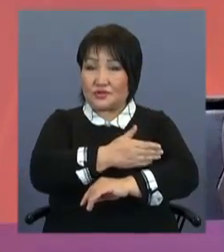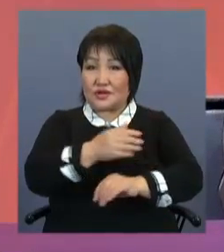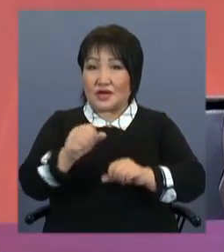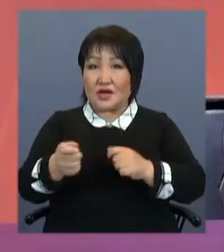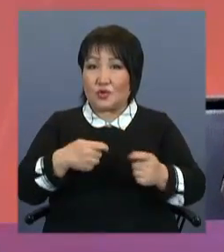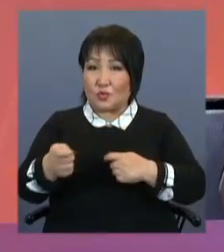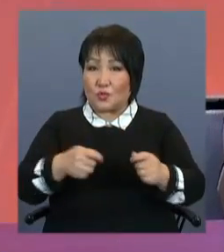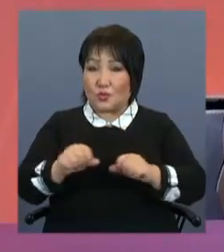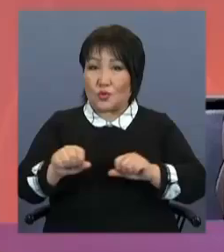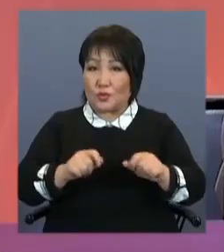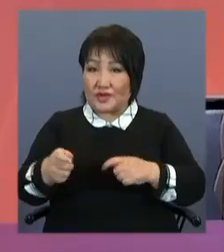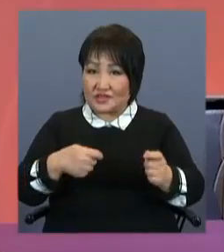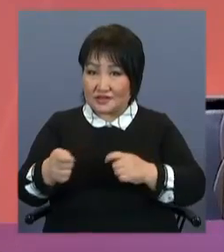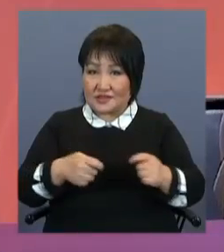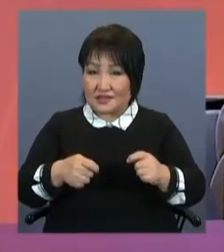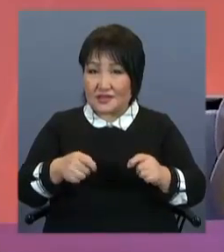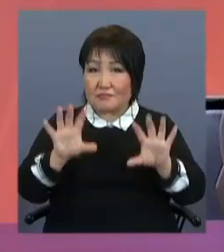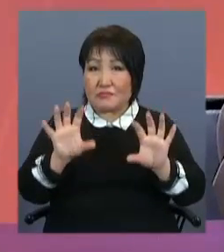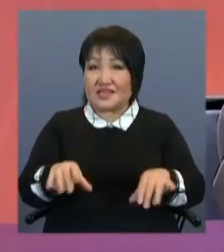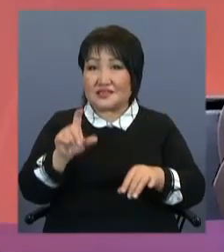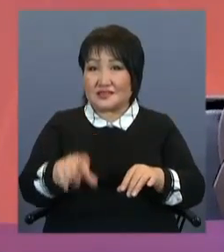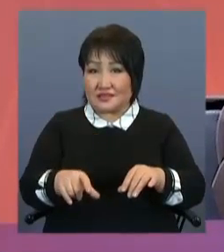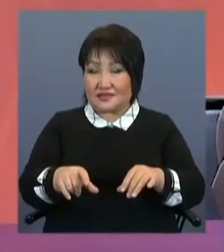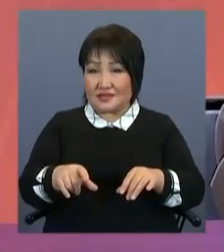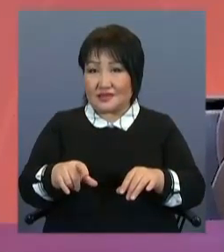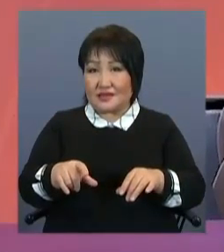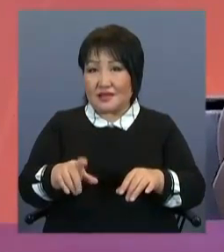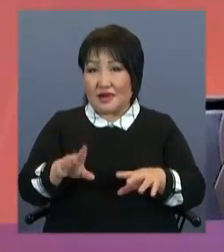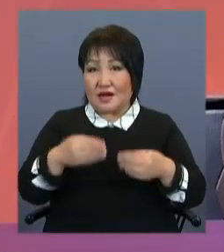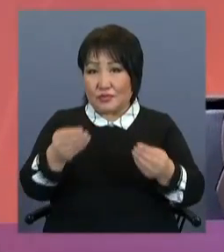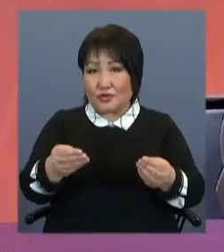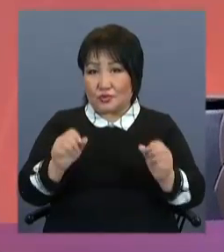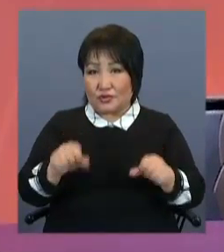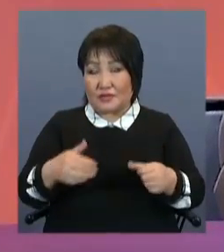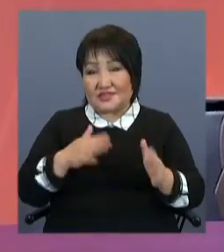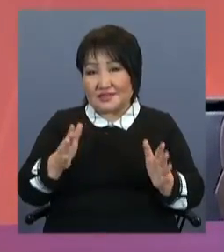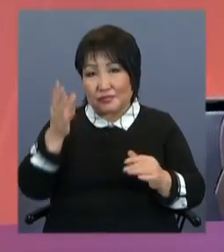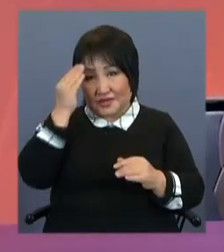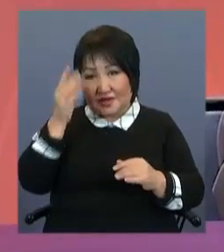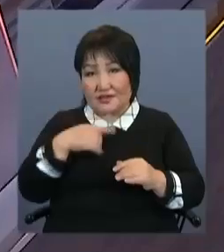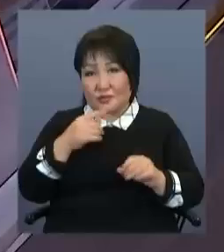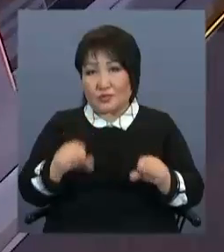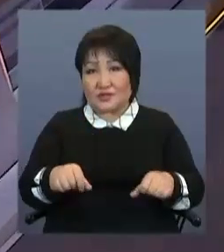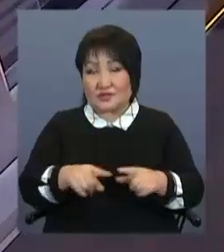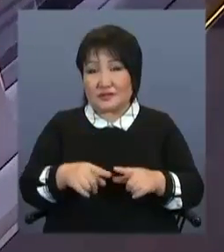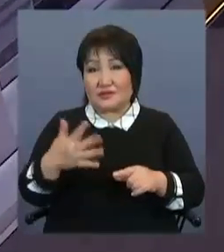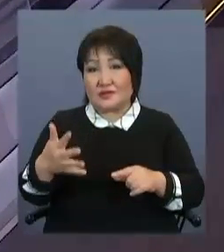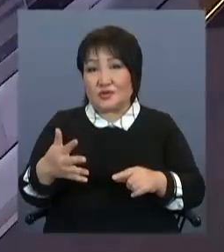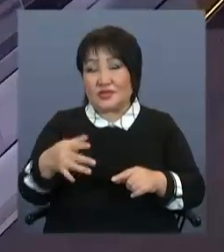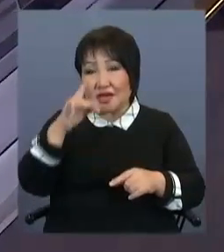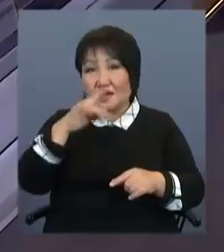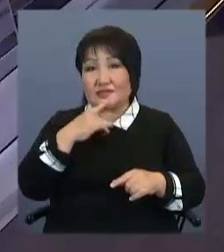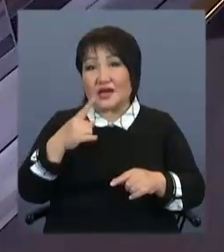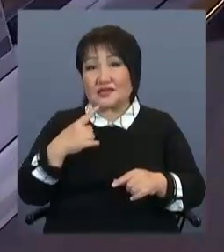Біз тек қана пікірімізді айтуға болады. Мысалы, 26 жылдың алдында бұл құрылып отырғандағы қазақ әскерін